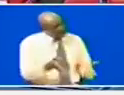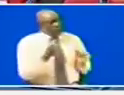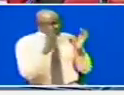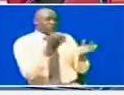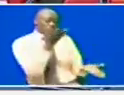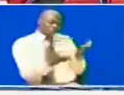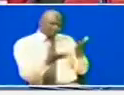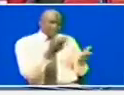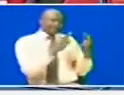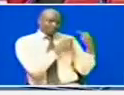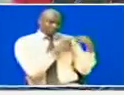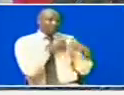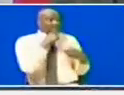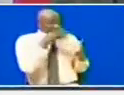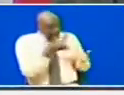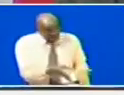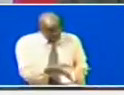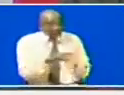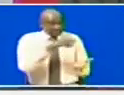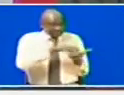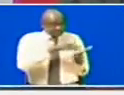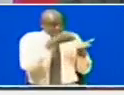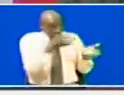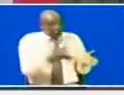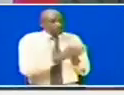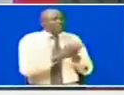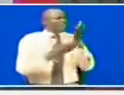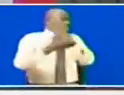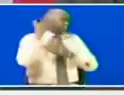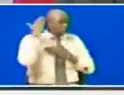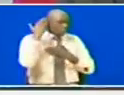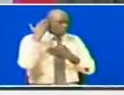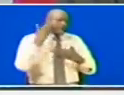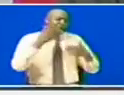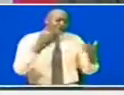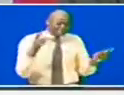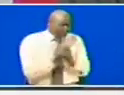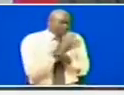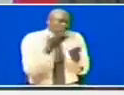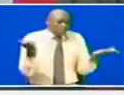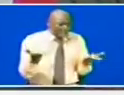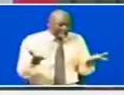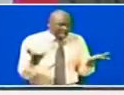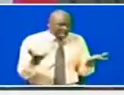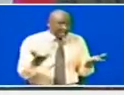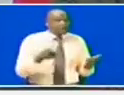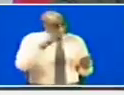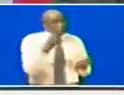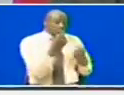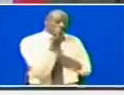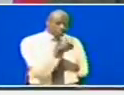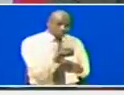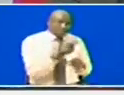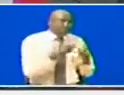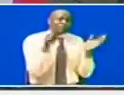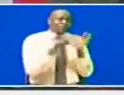majukumu ya sasa ya wanaume ama hali walivyo sasa na kitambo, je, tofauti iko wapi? Umegusia, lakini